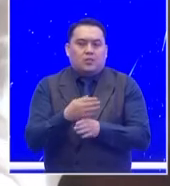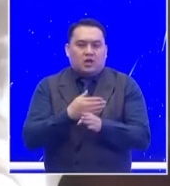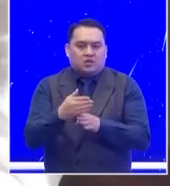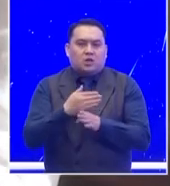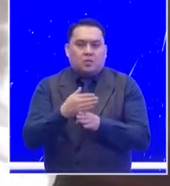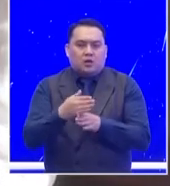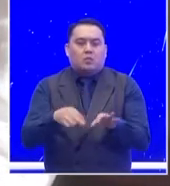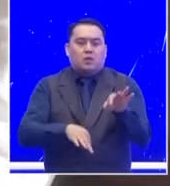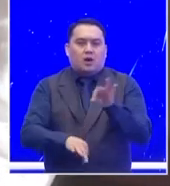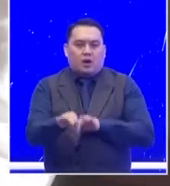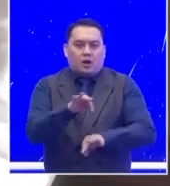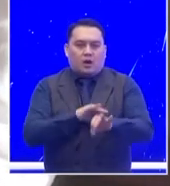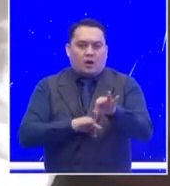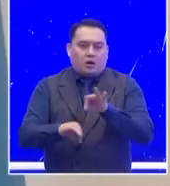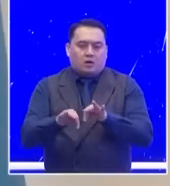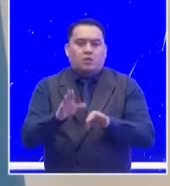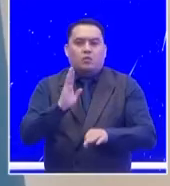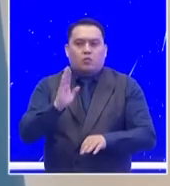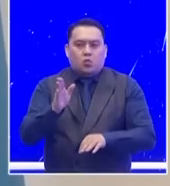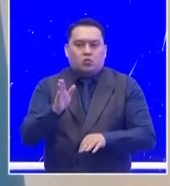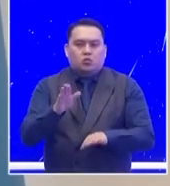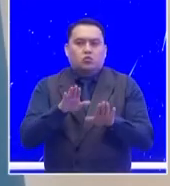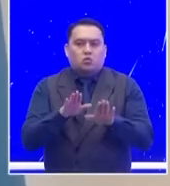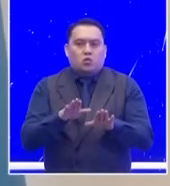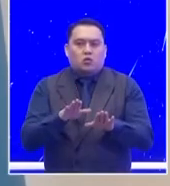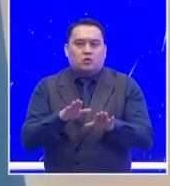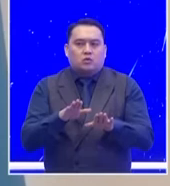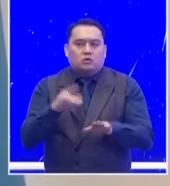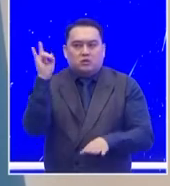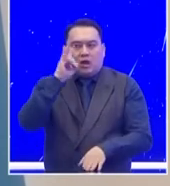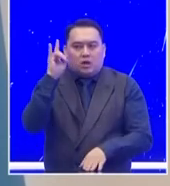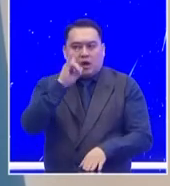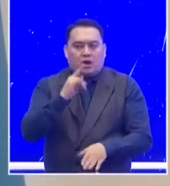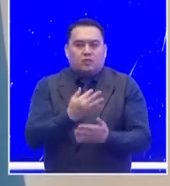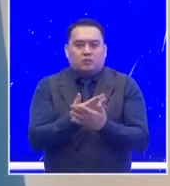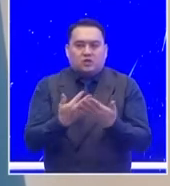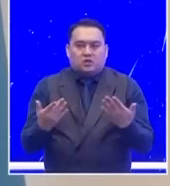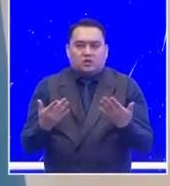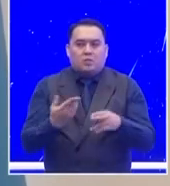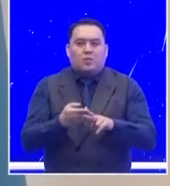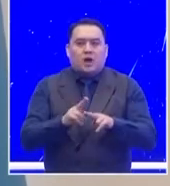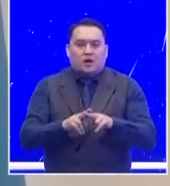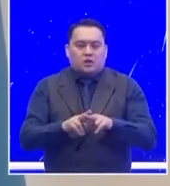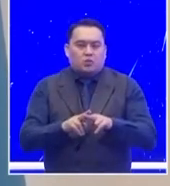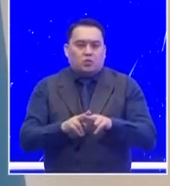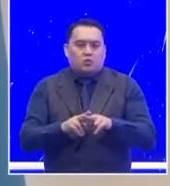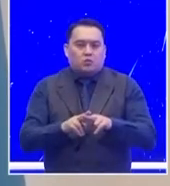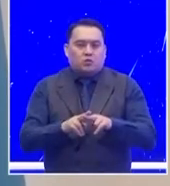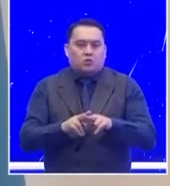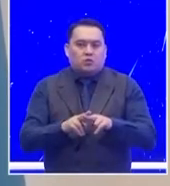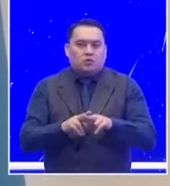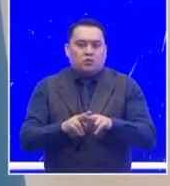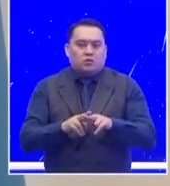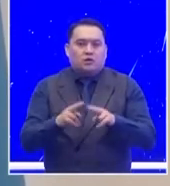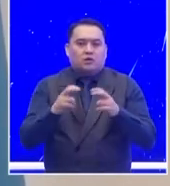будем проектировать и агрессы, где по дороге не только Жваш, там Царкан будет и так далее. Поэтому этот на стадии,